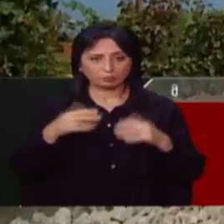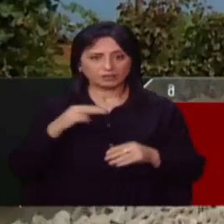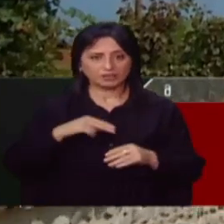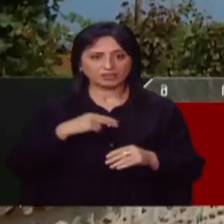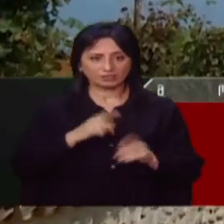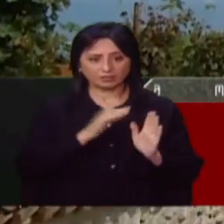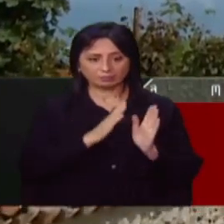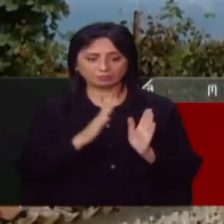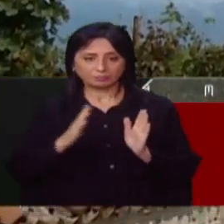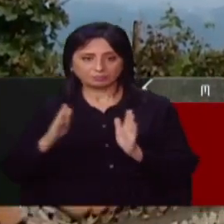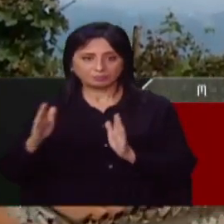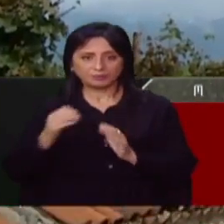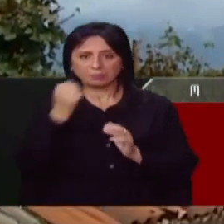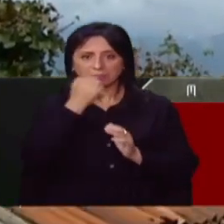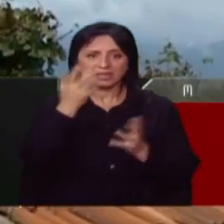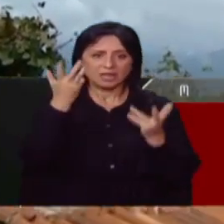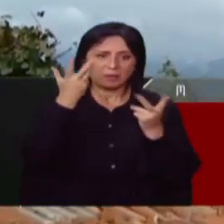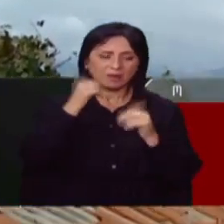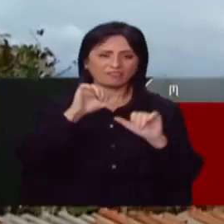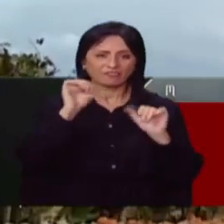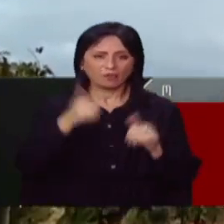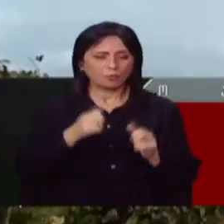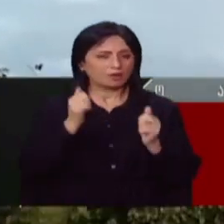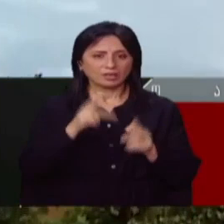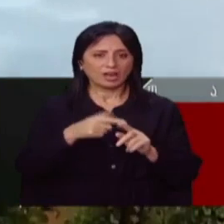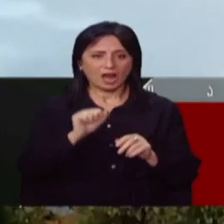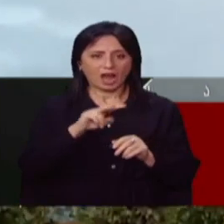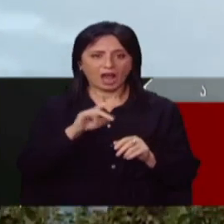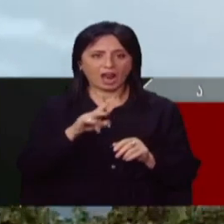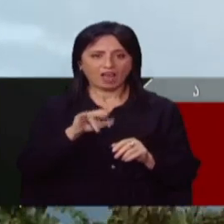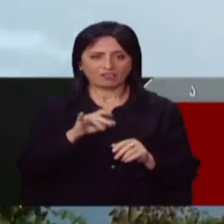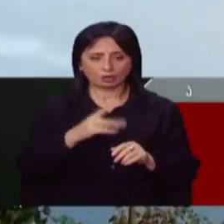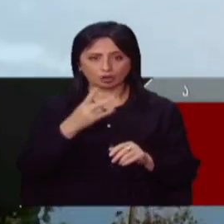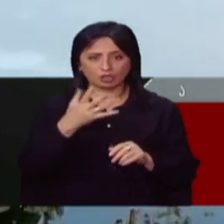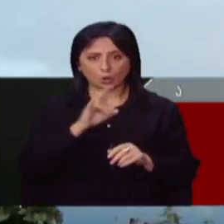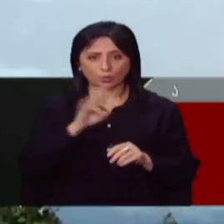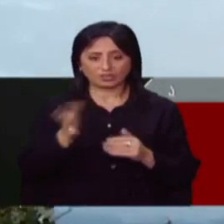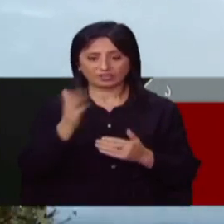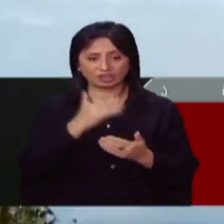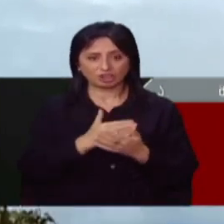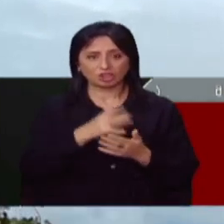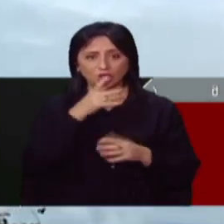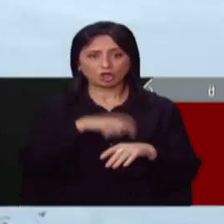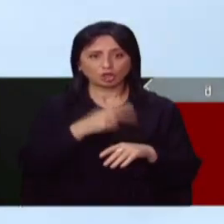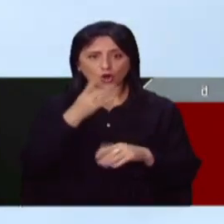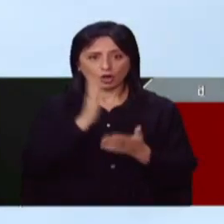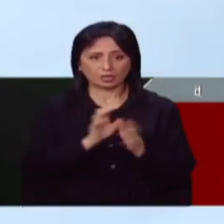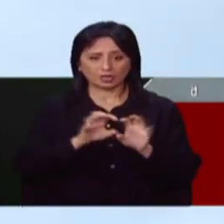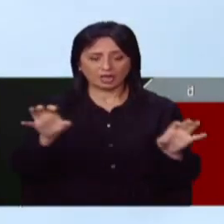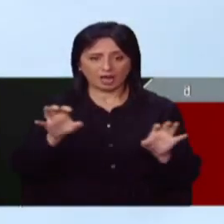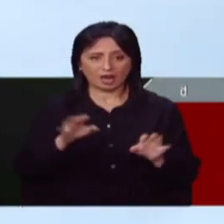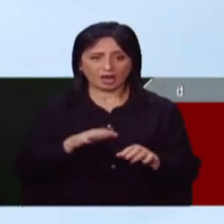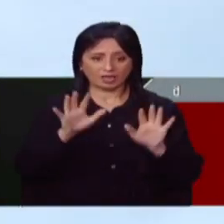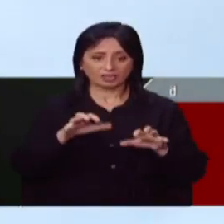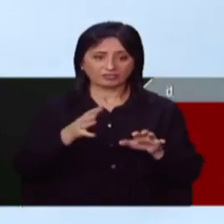სამუშაოების რიგითობა, მასშტაბი, მასალების ფერი, ფორმა და სტრუქტურა. ალავერდისთვის 25 ივნისის შემდეგ დრო ორად გაიყო: